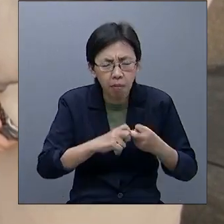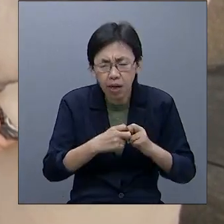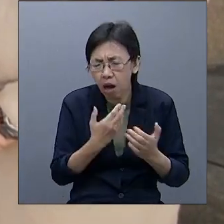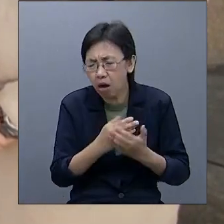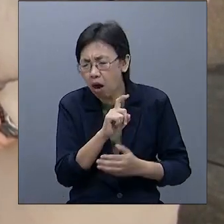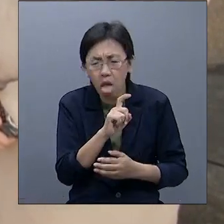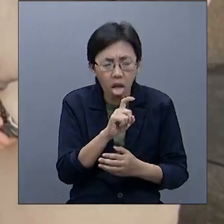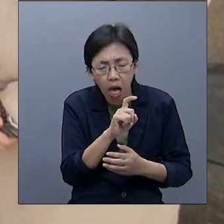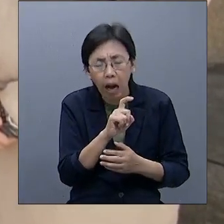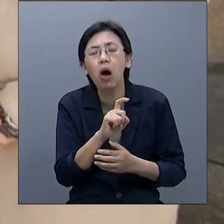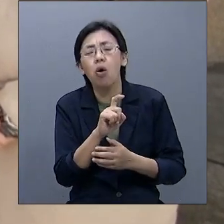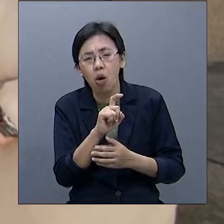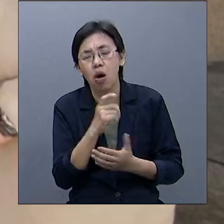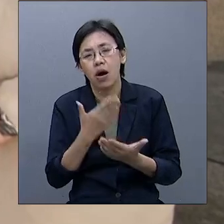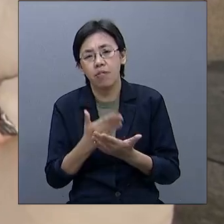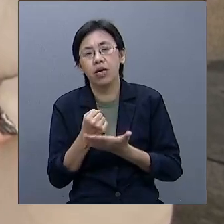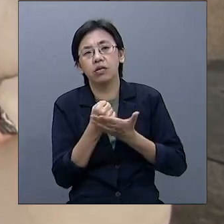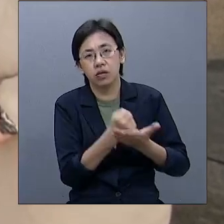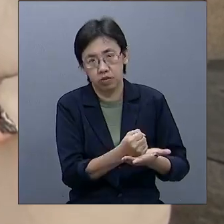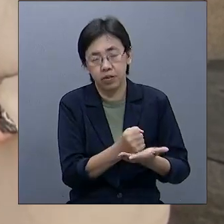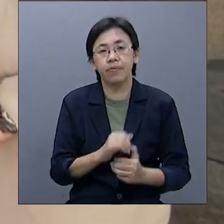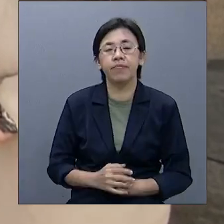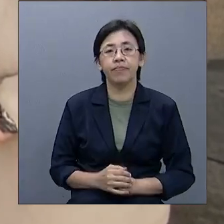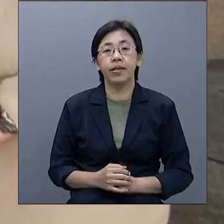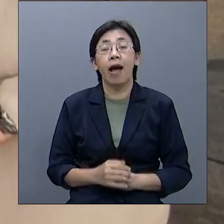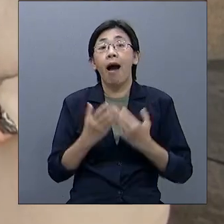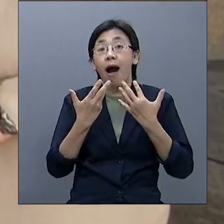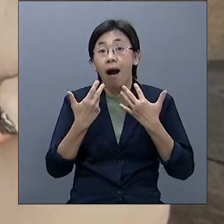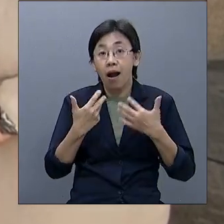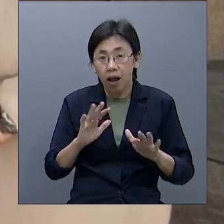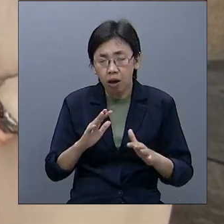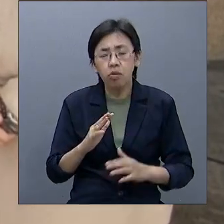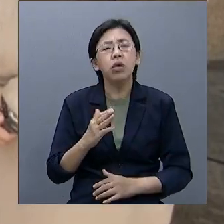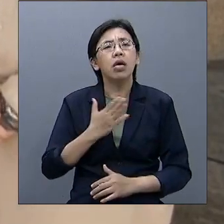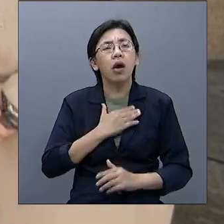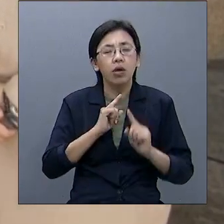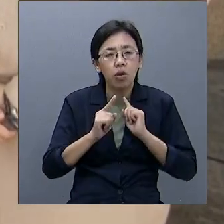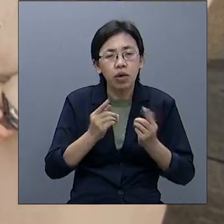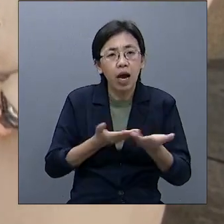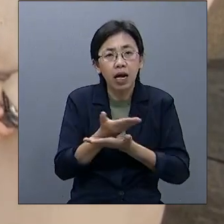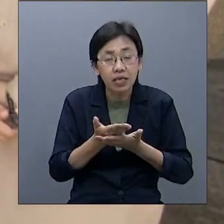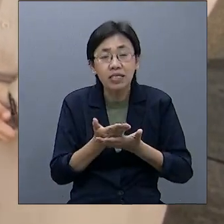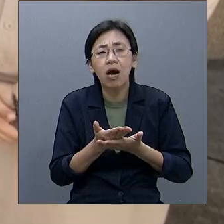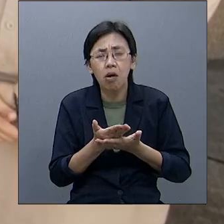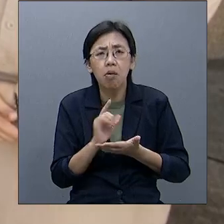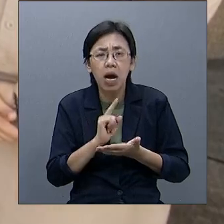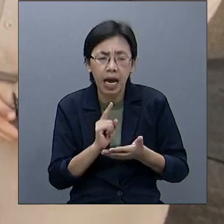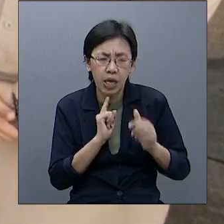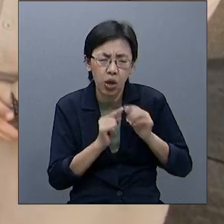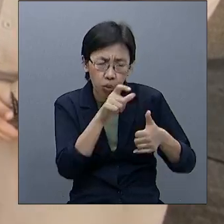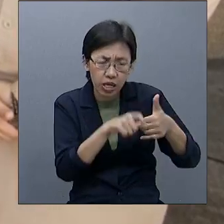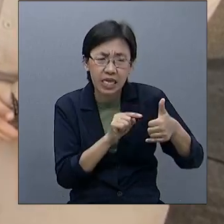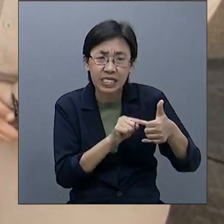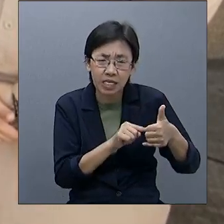นะครับแล้วก็ต่อจากนั้นเนี่ยเราก็จะมีการหารือกับทางคุณลุงอีกว่าเราจะหาวิธีแนว